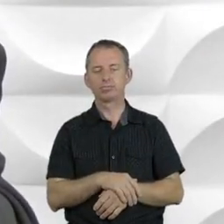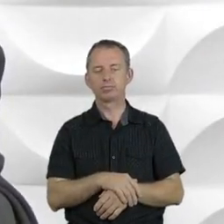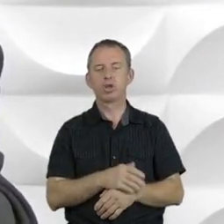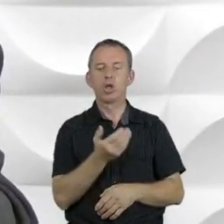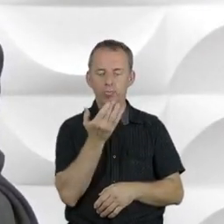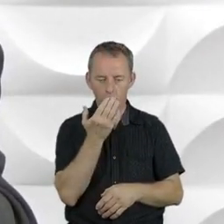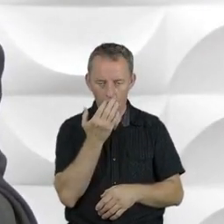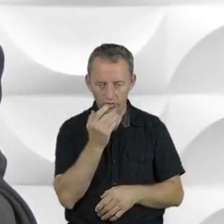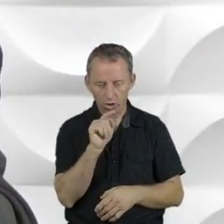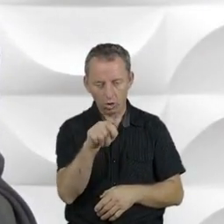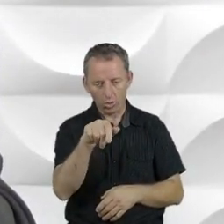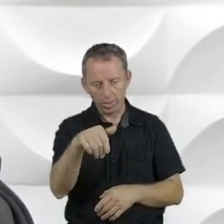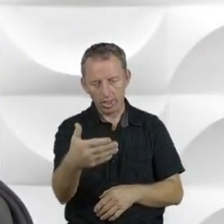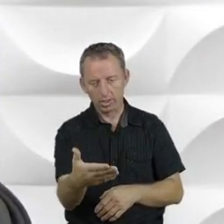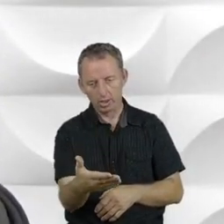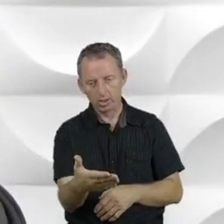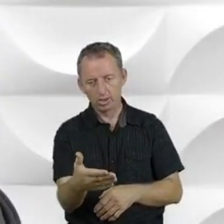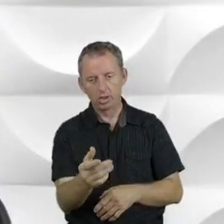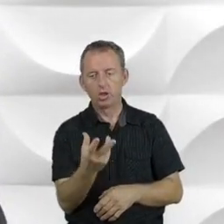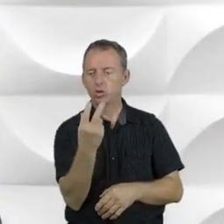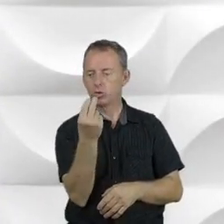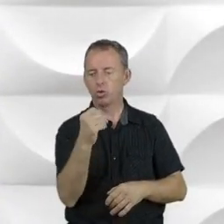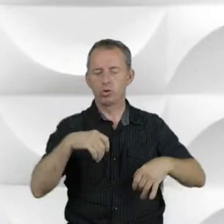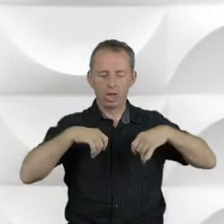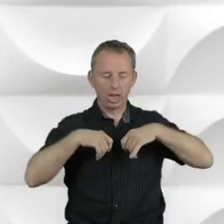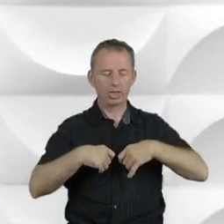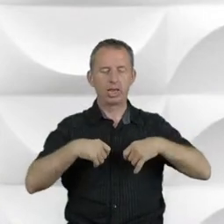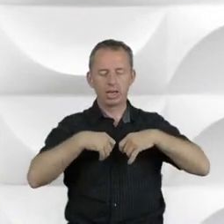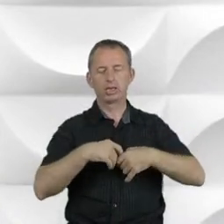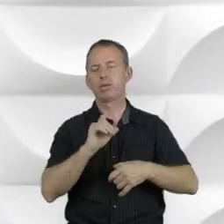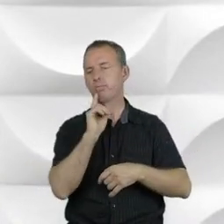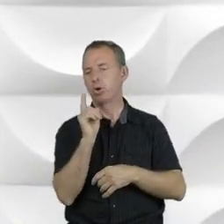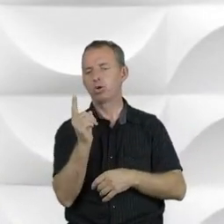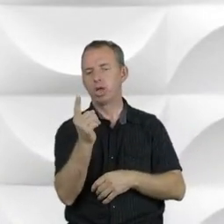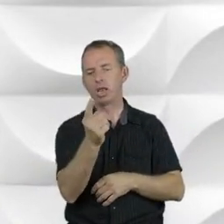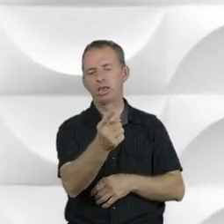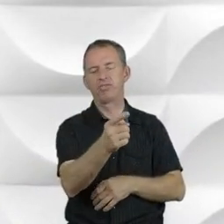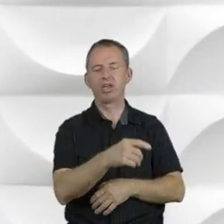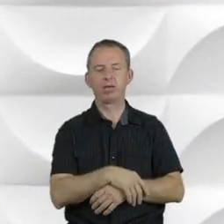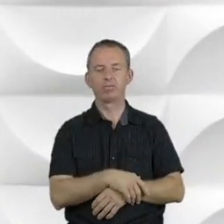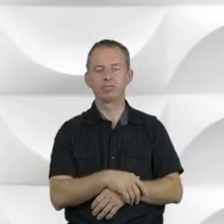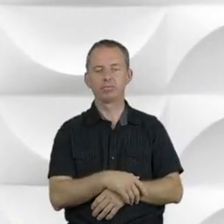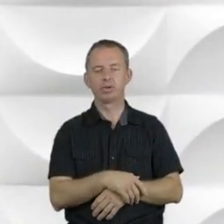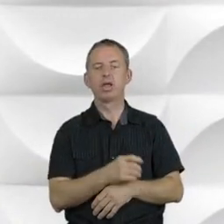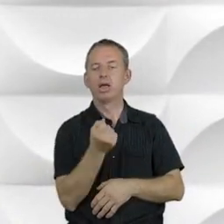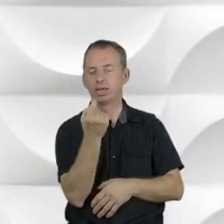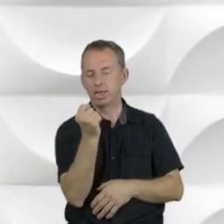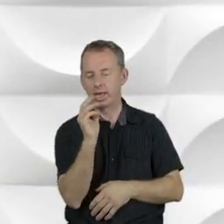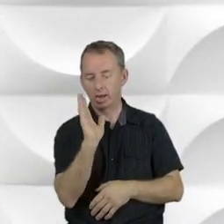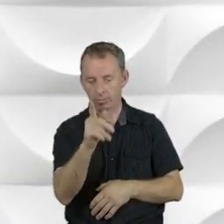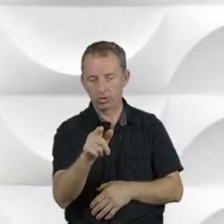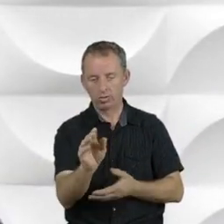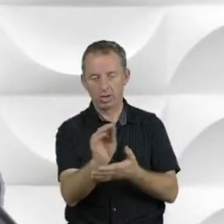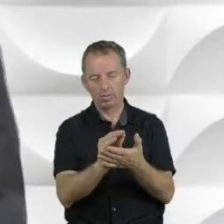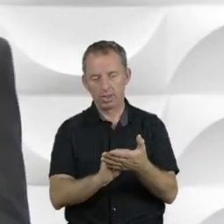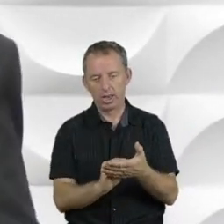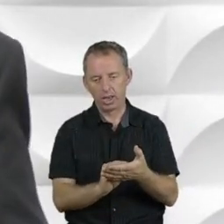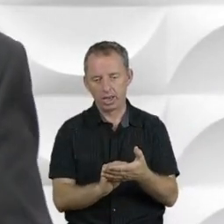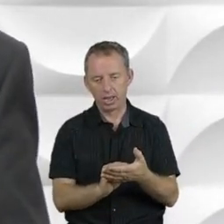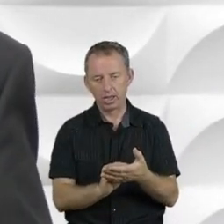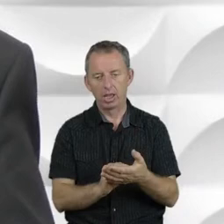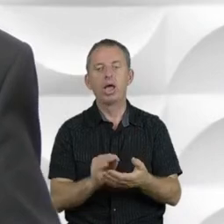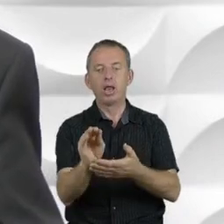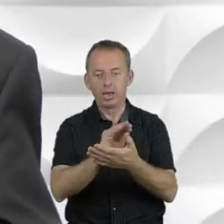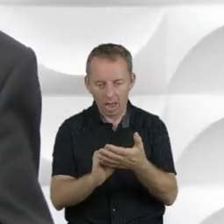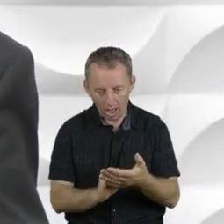mówią o tym trójanielskim poselstwie. I zaraz potem jest napisane: